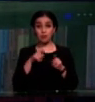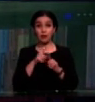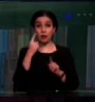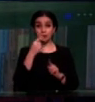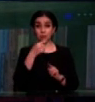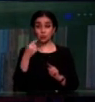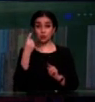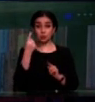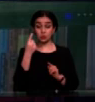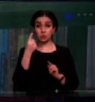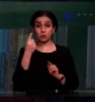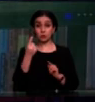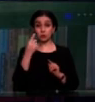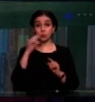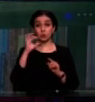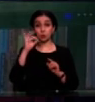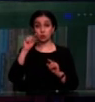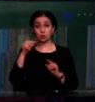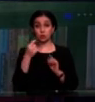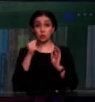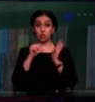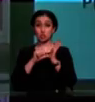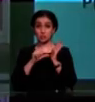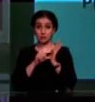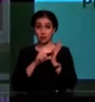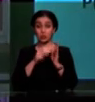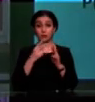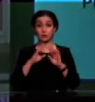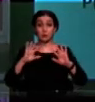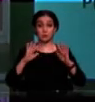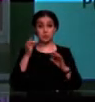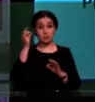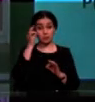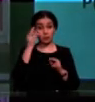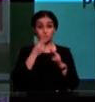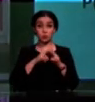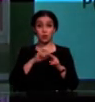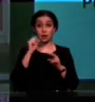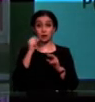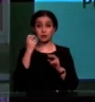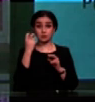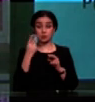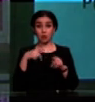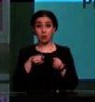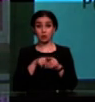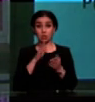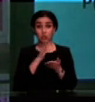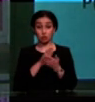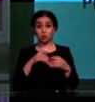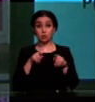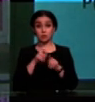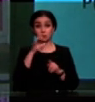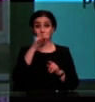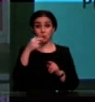1 минус 0,4 – 0,6. Вероятность события А2 с чертой аналогично. 1